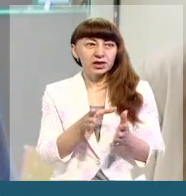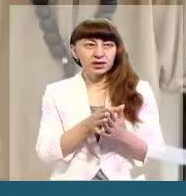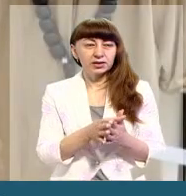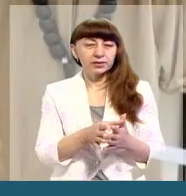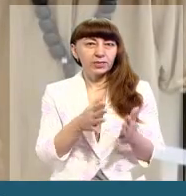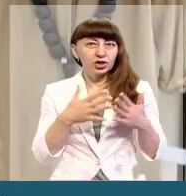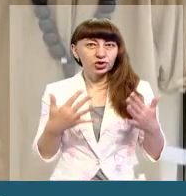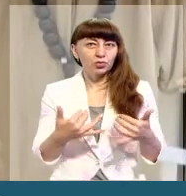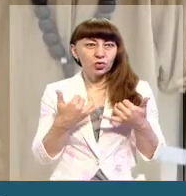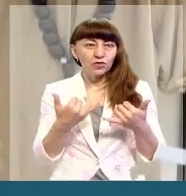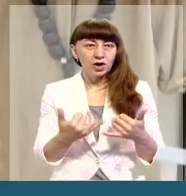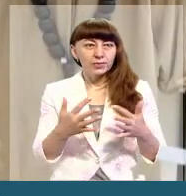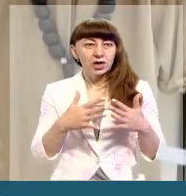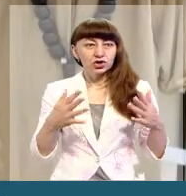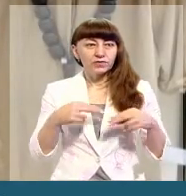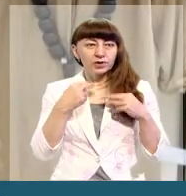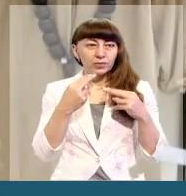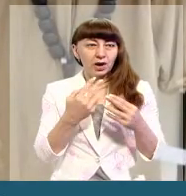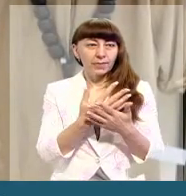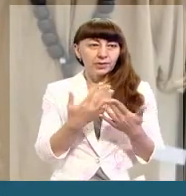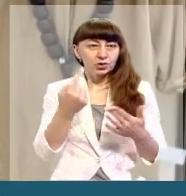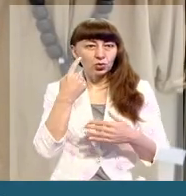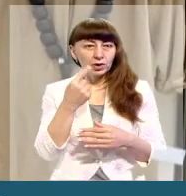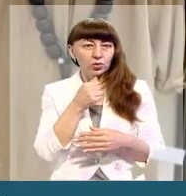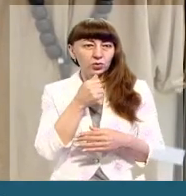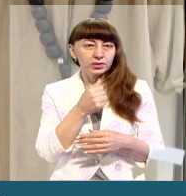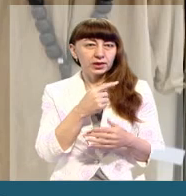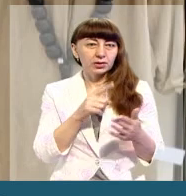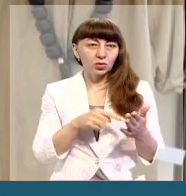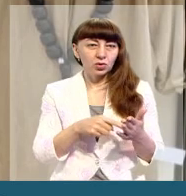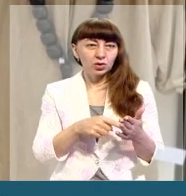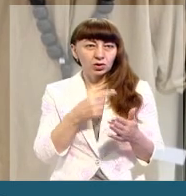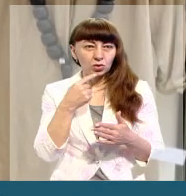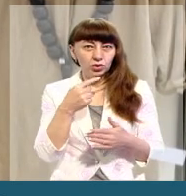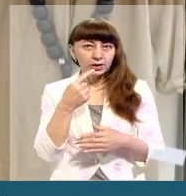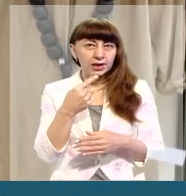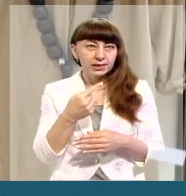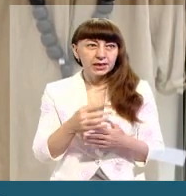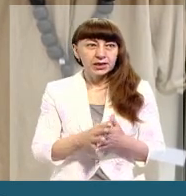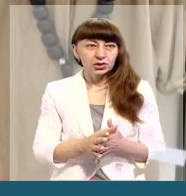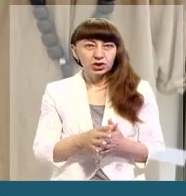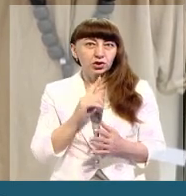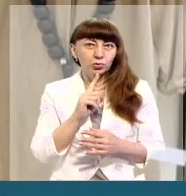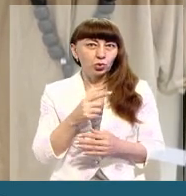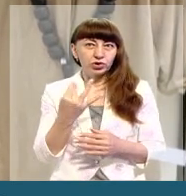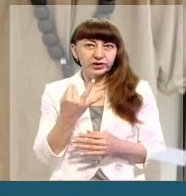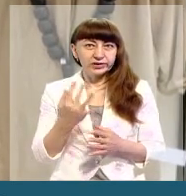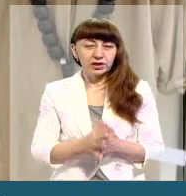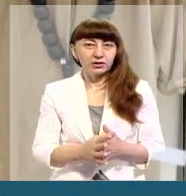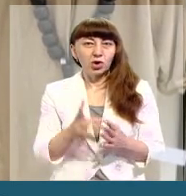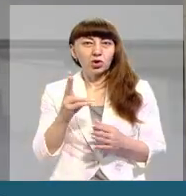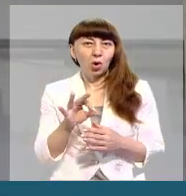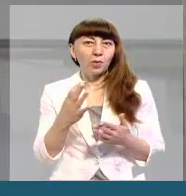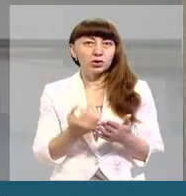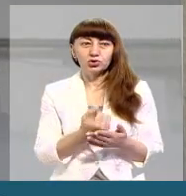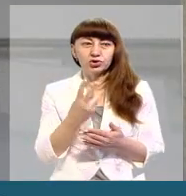едік. Жоқ, өте ыстық ықыласпен қарсы алды. Қошеметтері, енді риясыз көңілдері байқалып тұр. Кеше оны байқадық көрменің